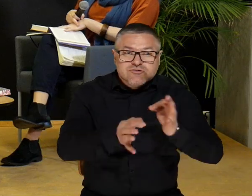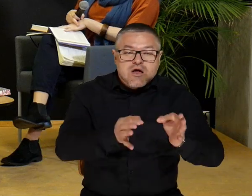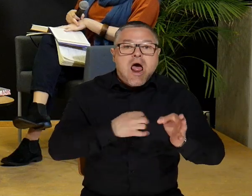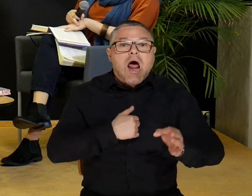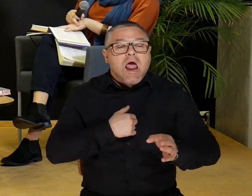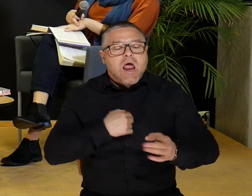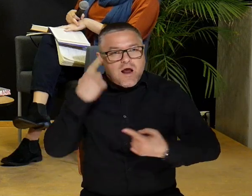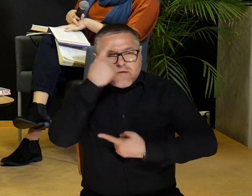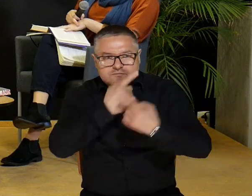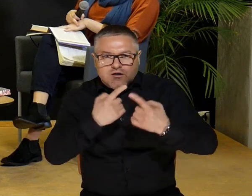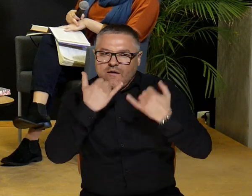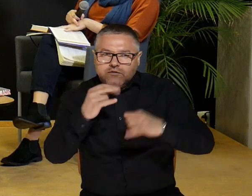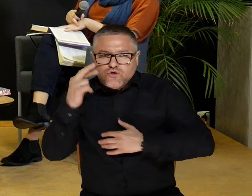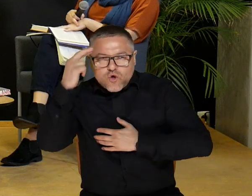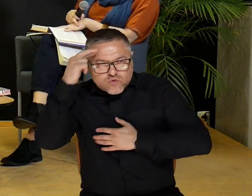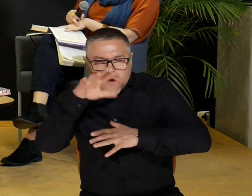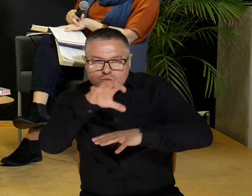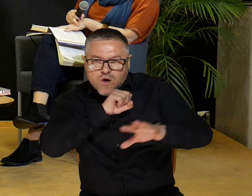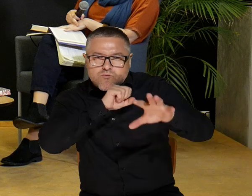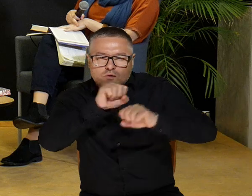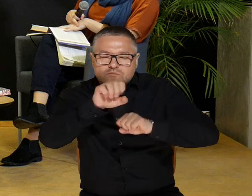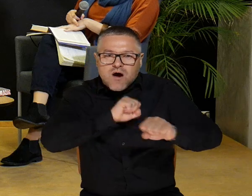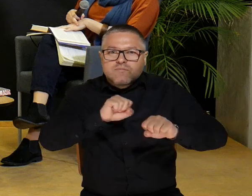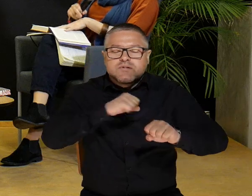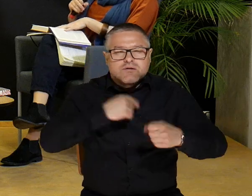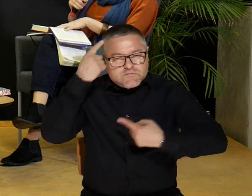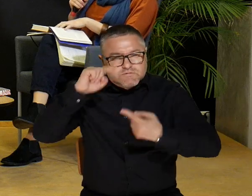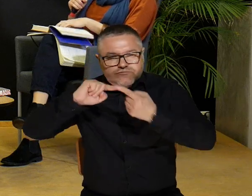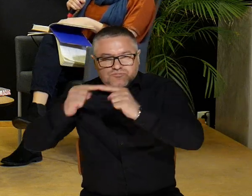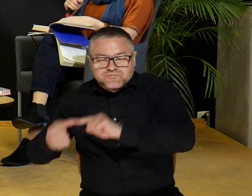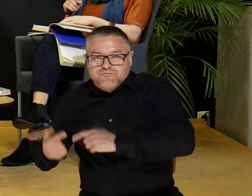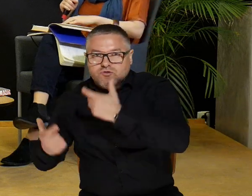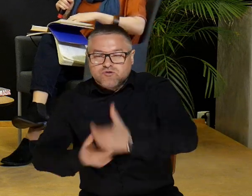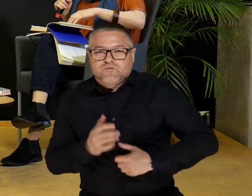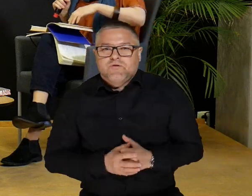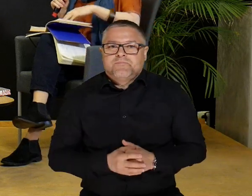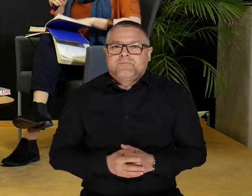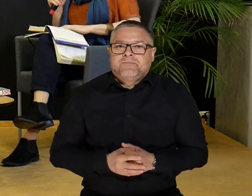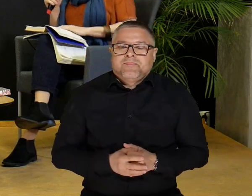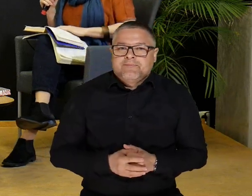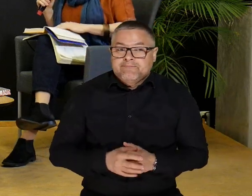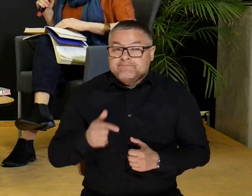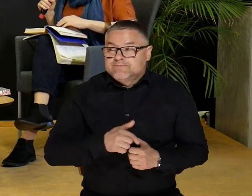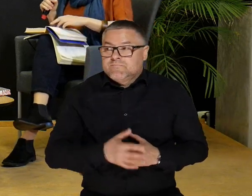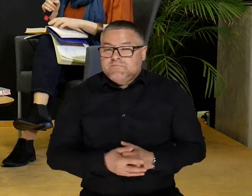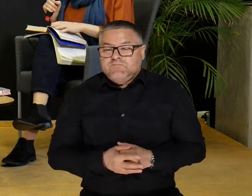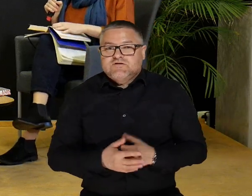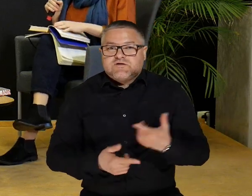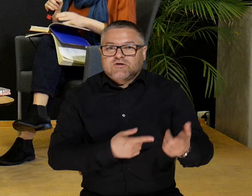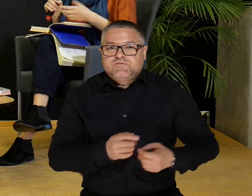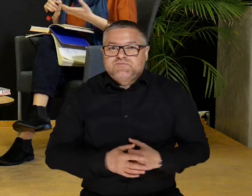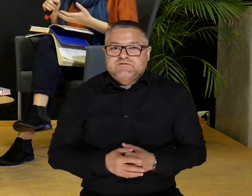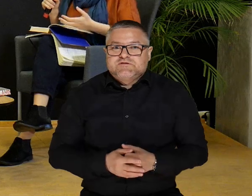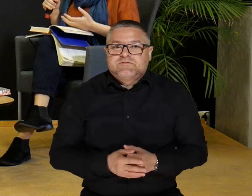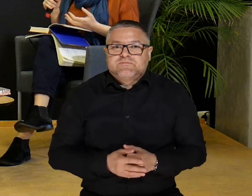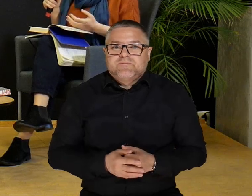inaczej rozumieć i zaczęłam je jakby reinterpretować. O. Tutaj właśnie otworzyłam sobie twoją książkę na stronie, gdzie